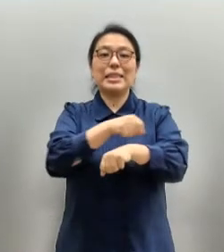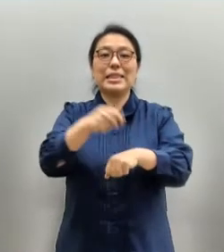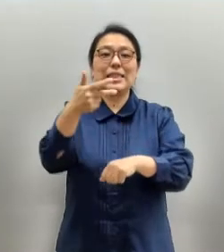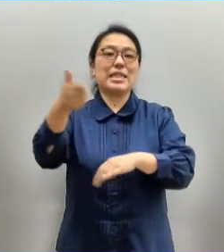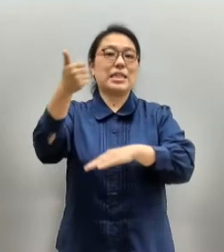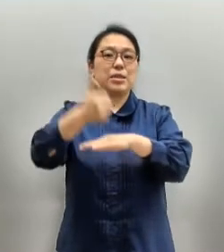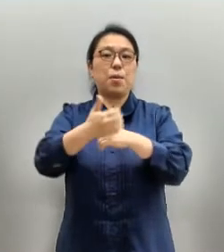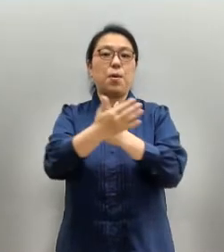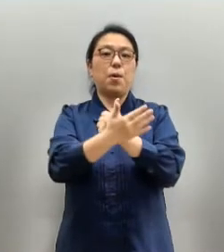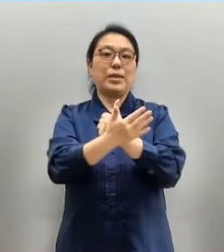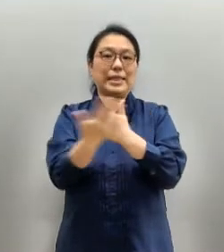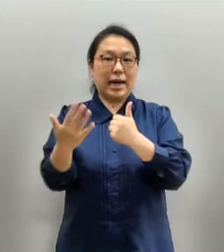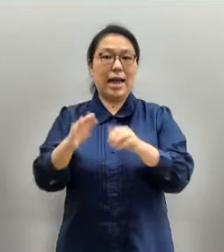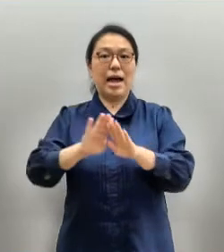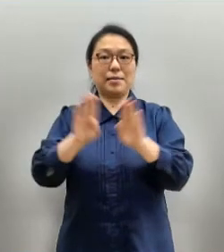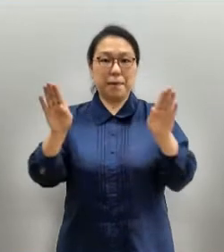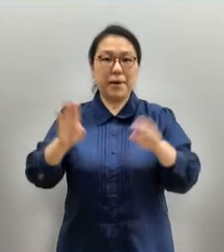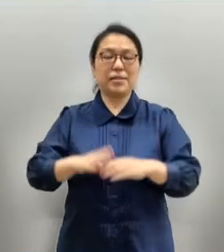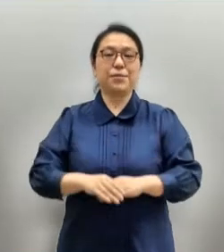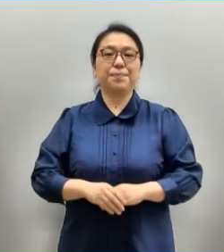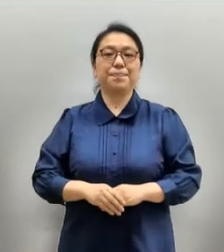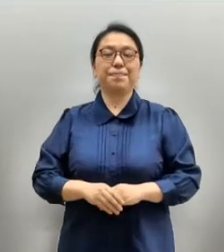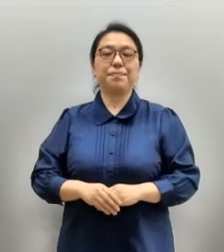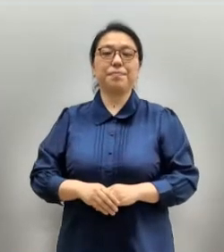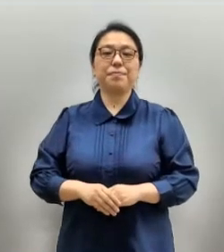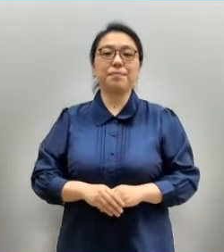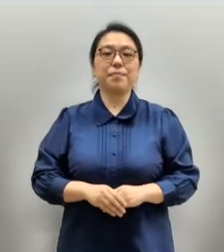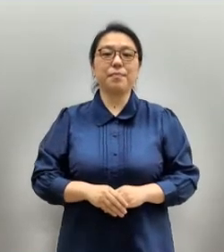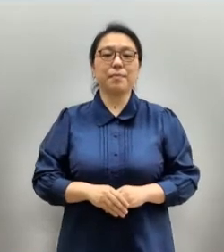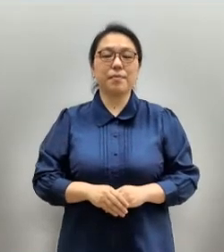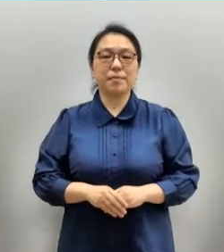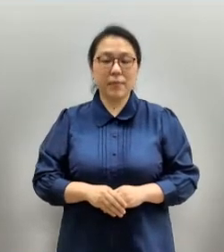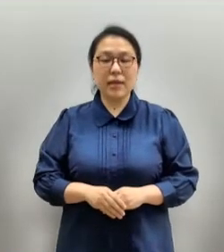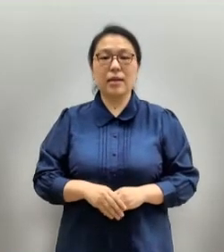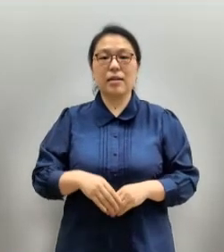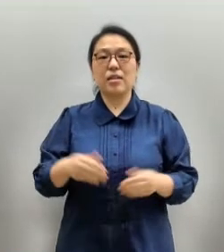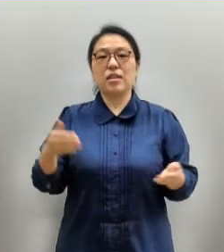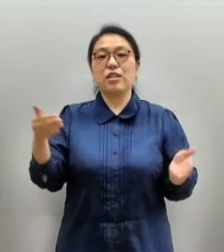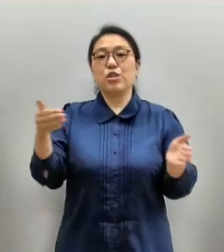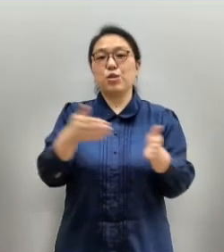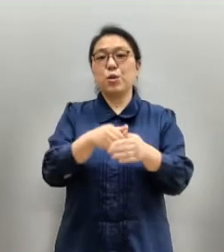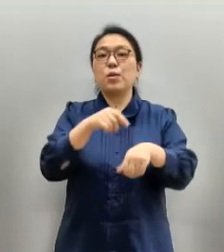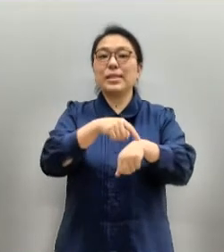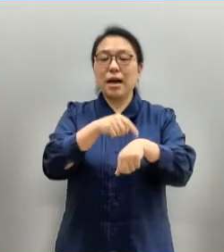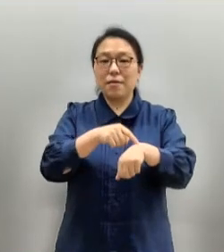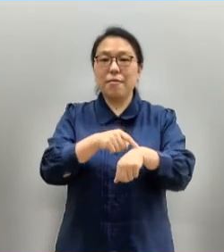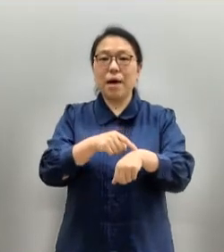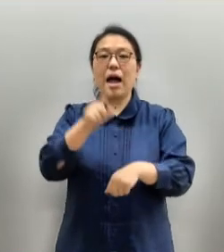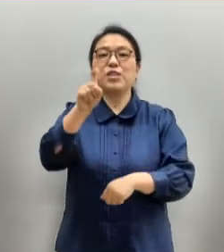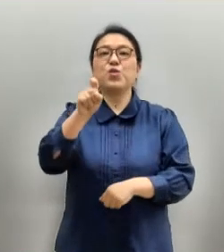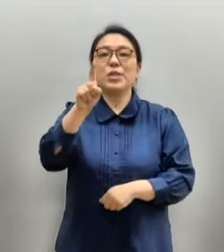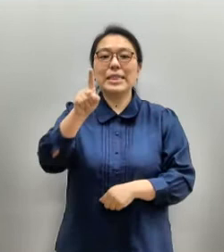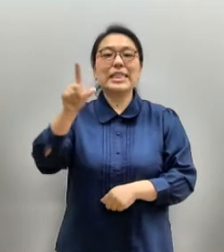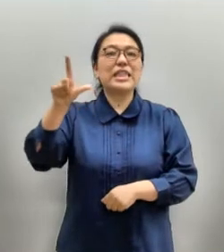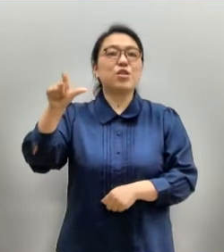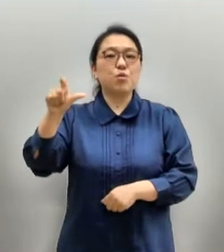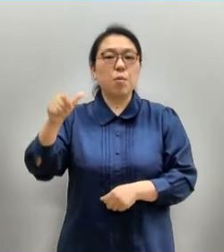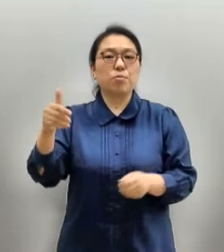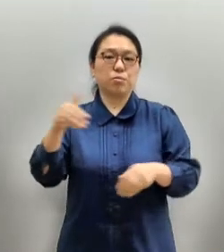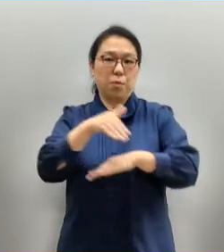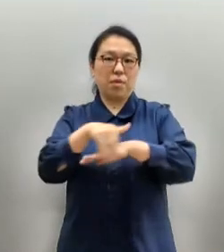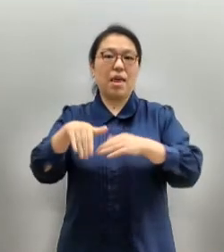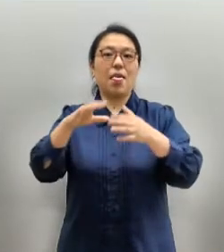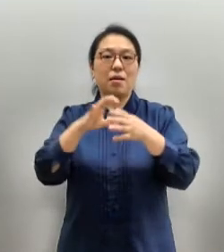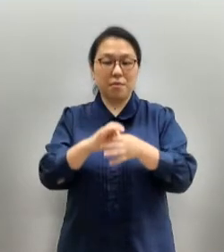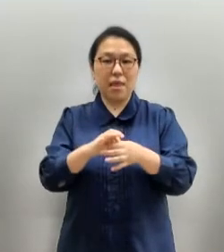時視聴者会見を開催いたします。なお終了時間につきましては午前11時15分を予定して